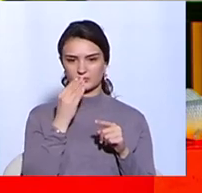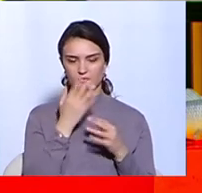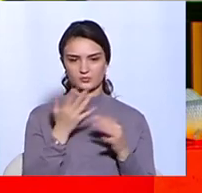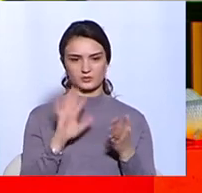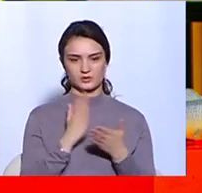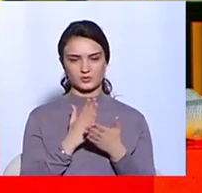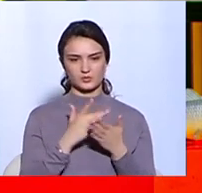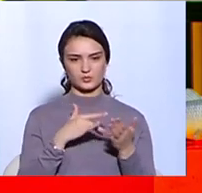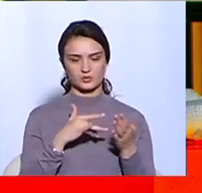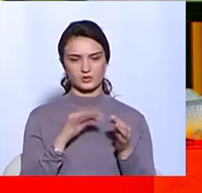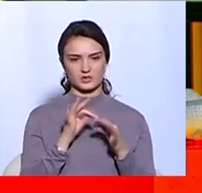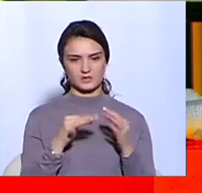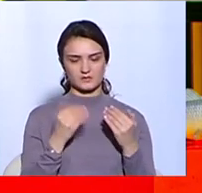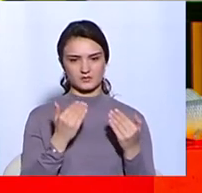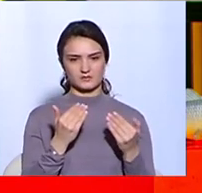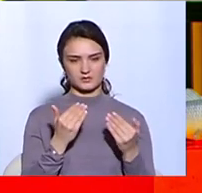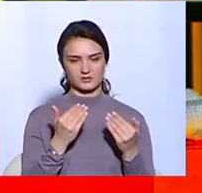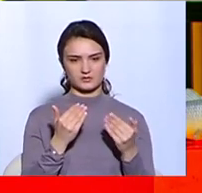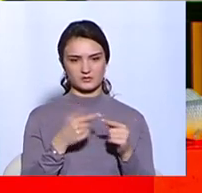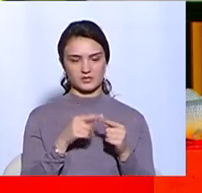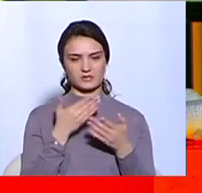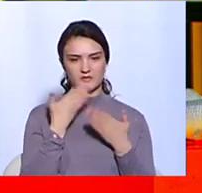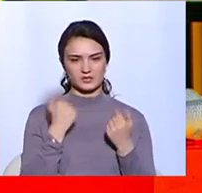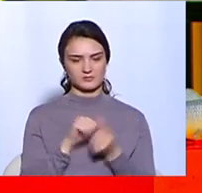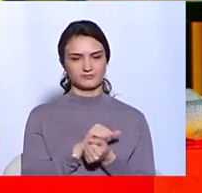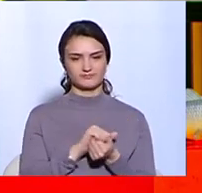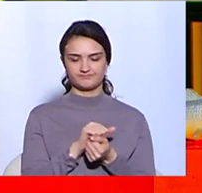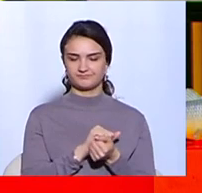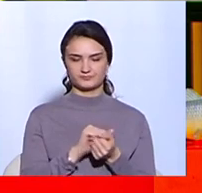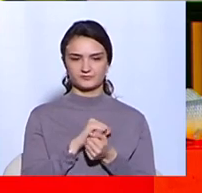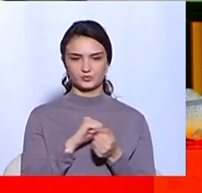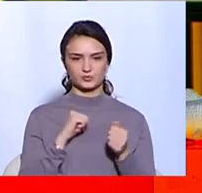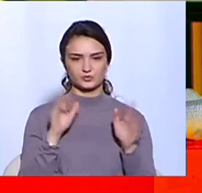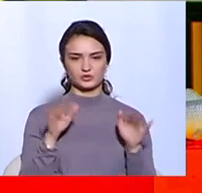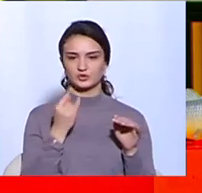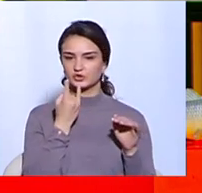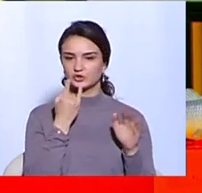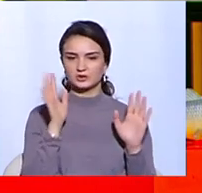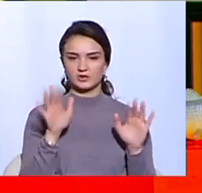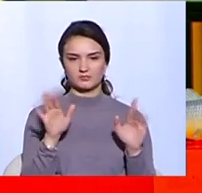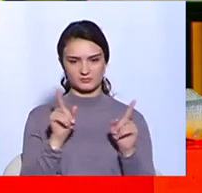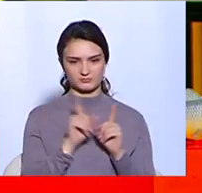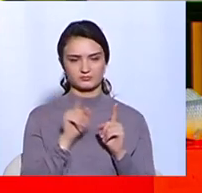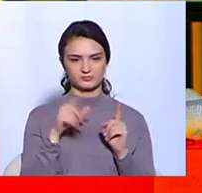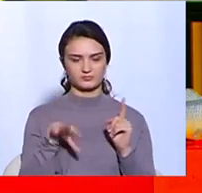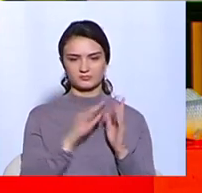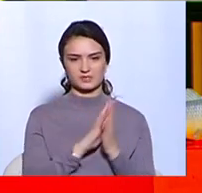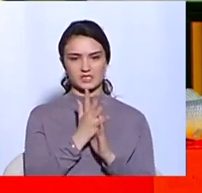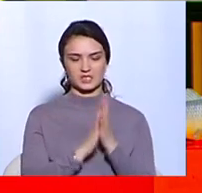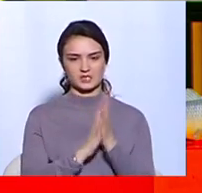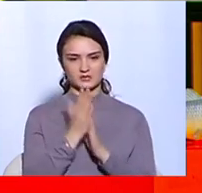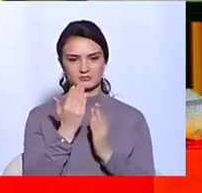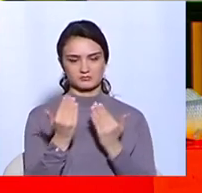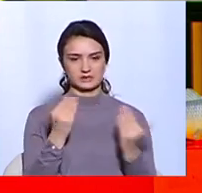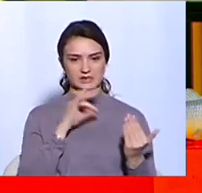რომელიც გუჩნაძლავის ტრაქტისთვის ჩეულია და ადვილად მოსანელებელია. თვით ფრინველებიც კი, რომლებიც ხშირად ამა თუ იმ მცენარის